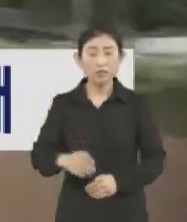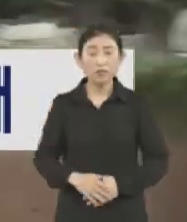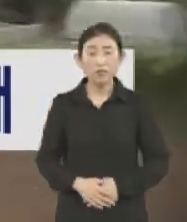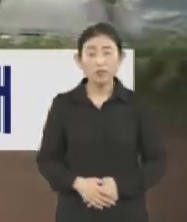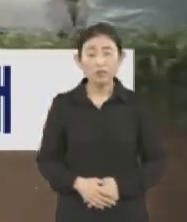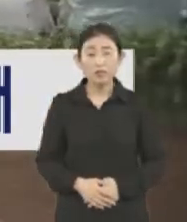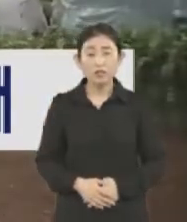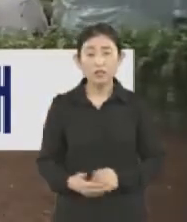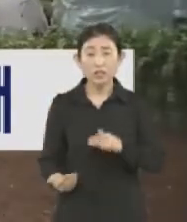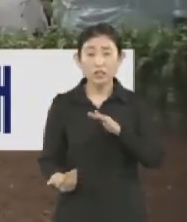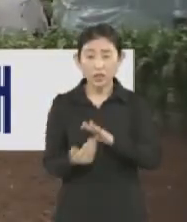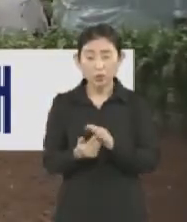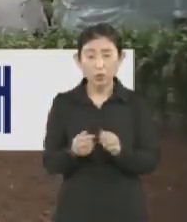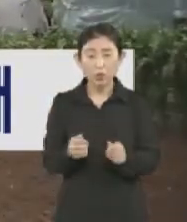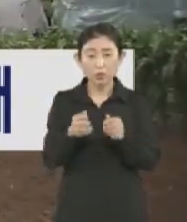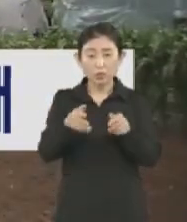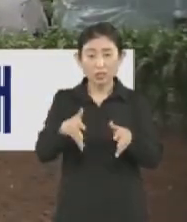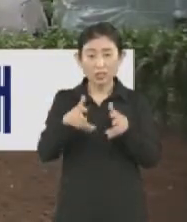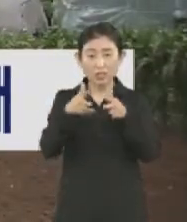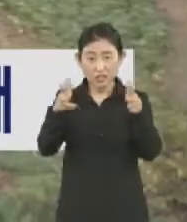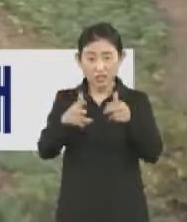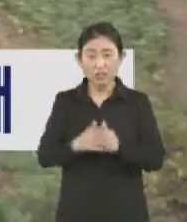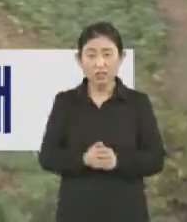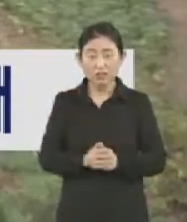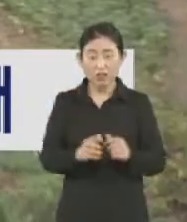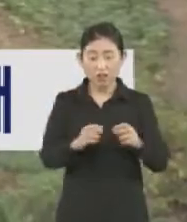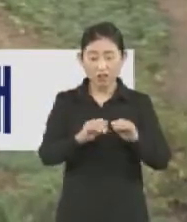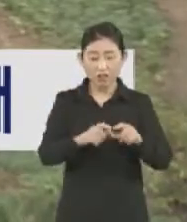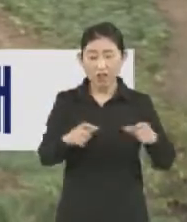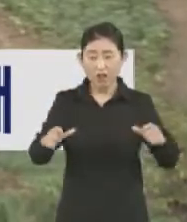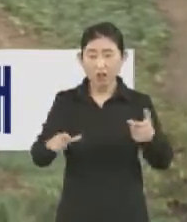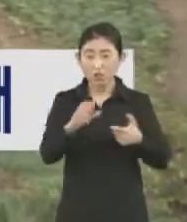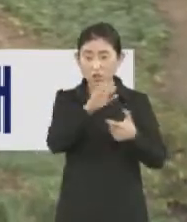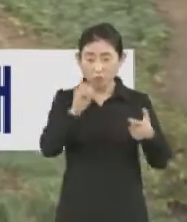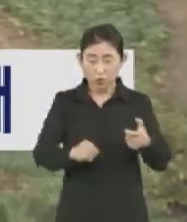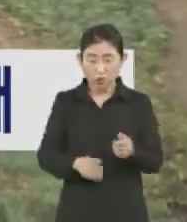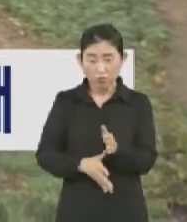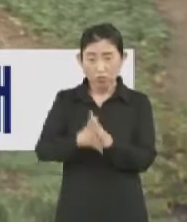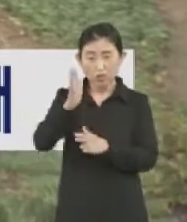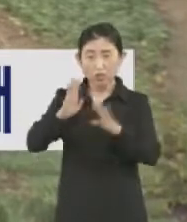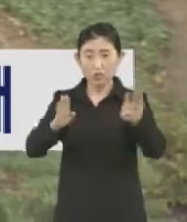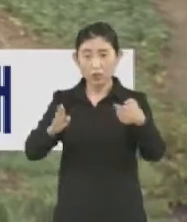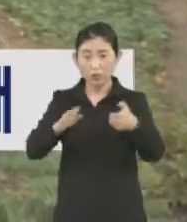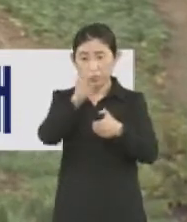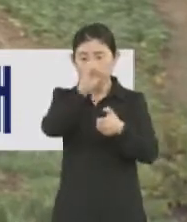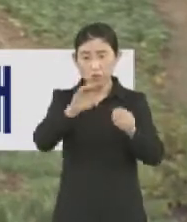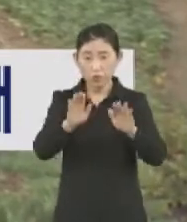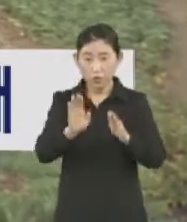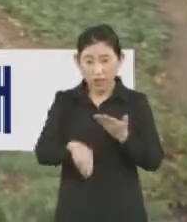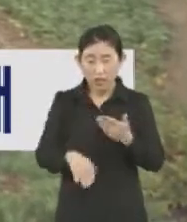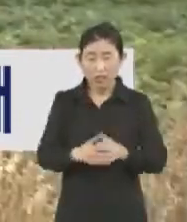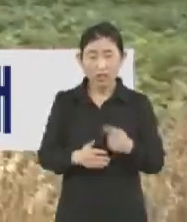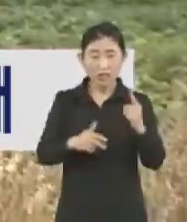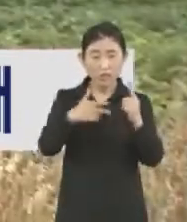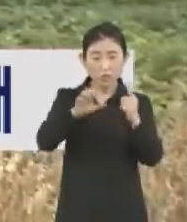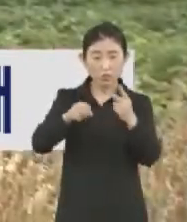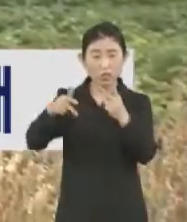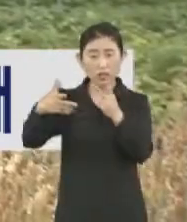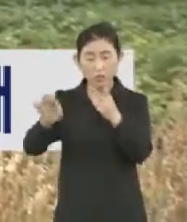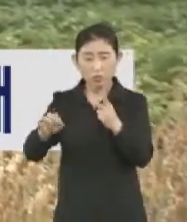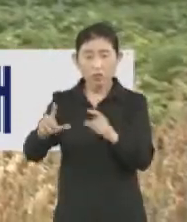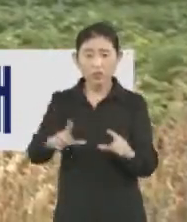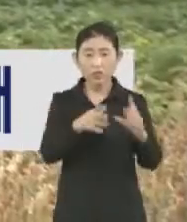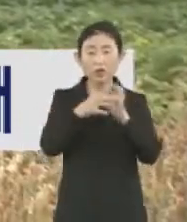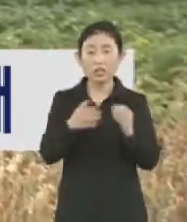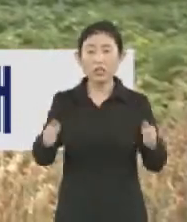선이며 최고 7층 건폐율 60% 용적률 350% 이하루 1에서 2종 근린생활 시설이